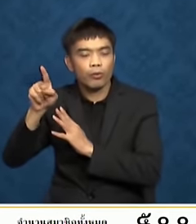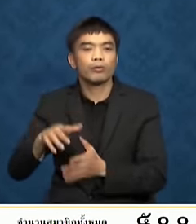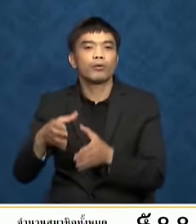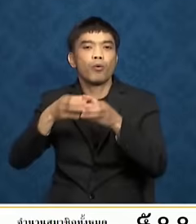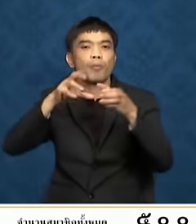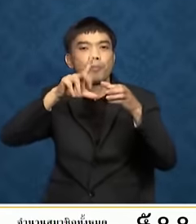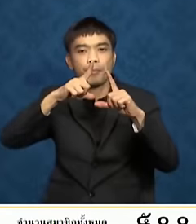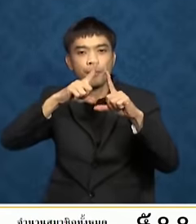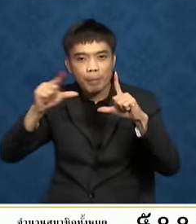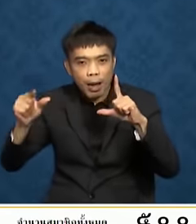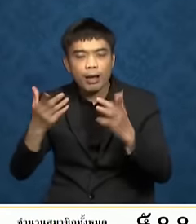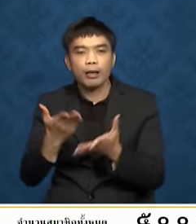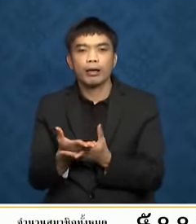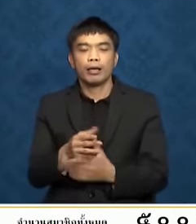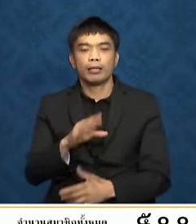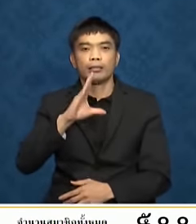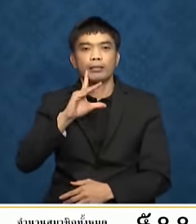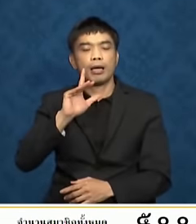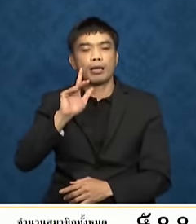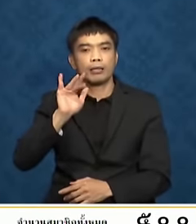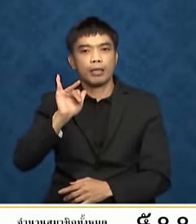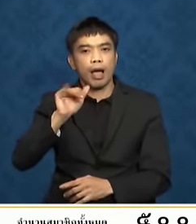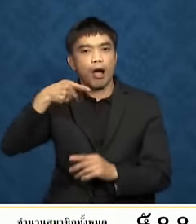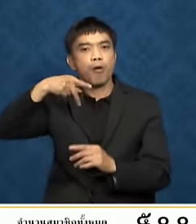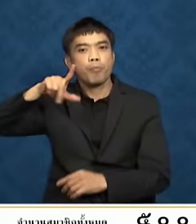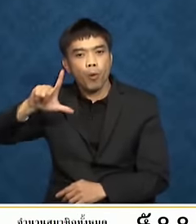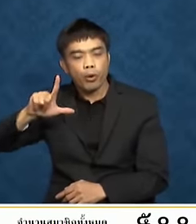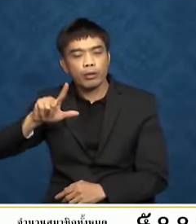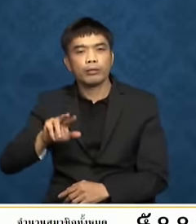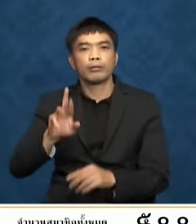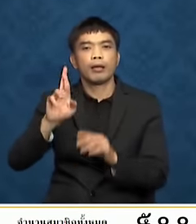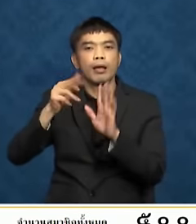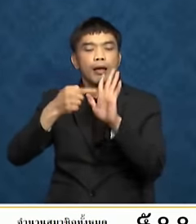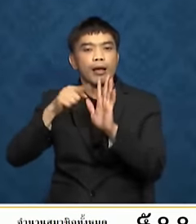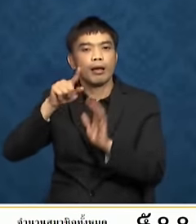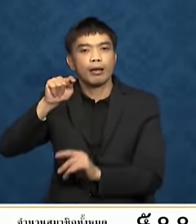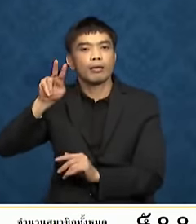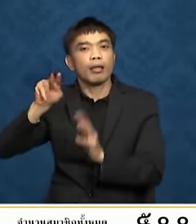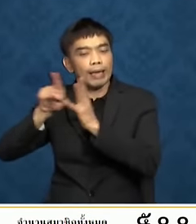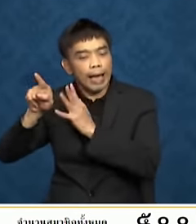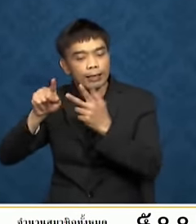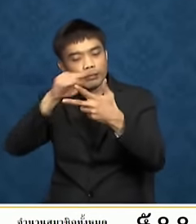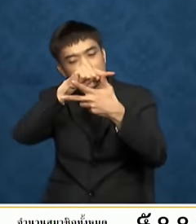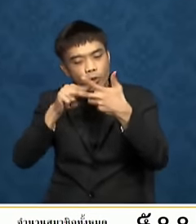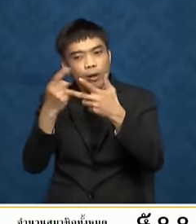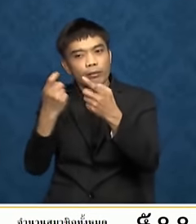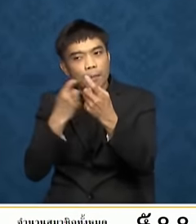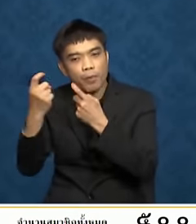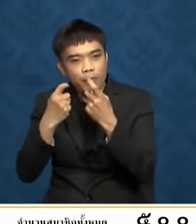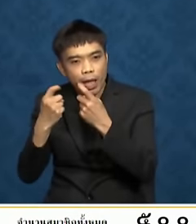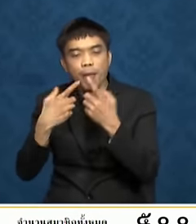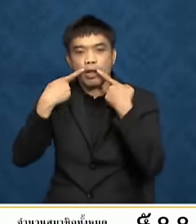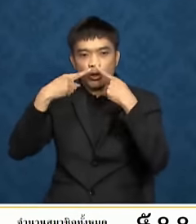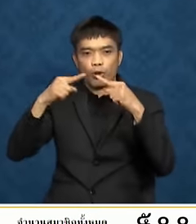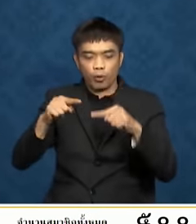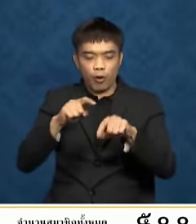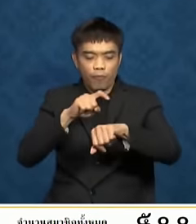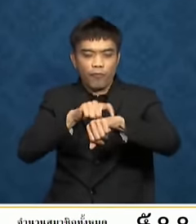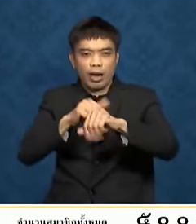ชยพลท่านรัฐก็จะรวบรวมตอบให้ได้มากที่สุดแต่ว่าผมมีข้อจำกัดเรื่อง